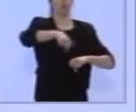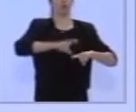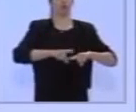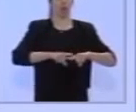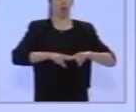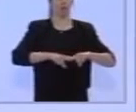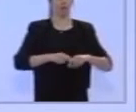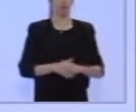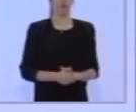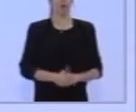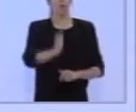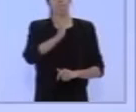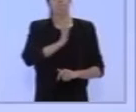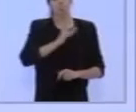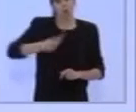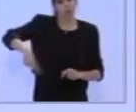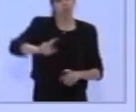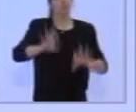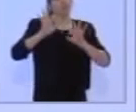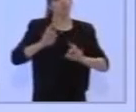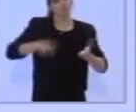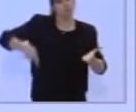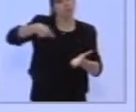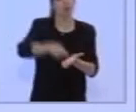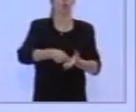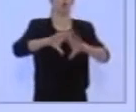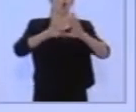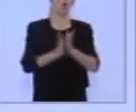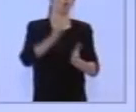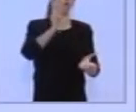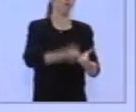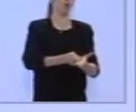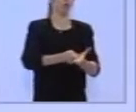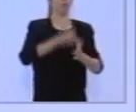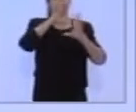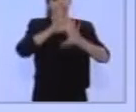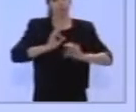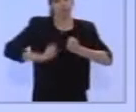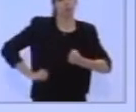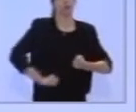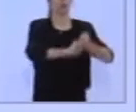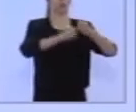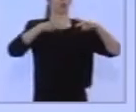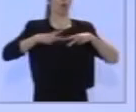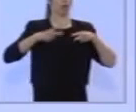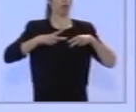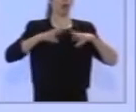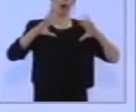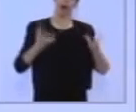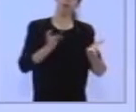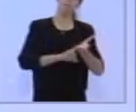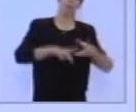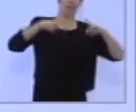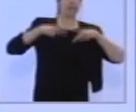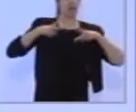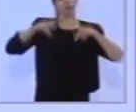που πληρώνουν τους φόρους τους και στηρίζουν το κράτος, που σέβονται το κράτος ακόμα και όταν το κράτος δεν σέβεται αυτούς. Αυτούς